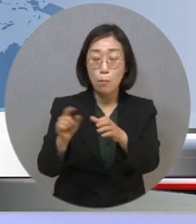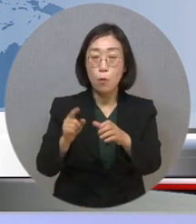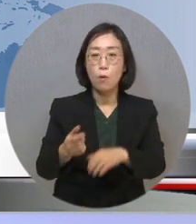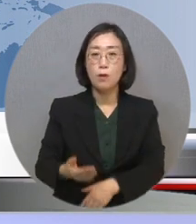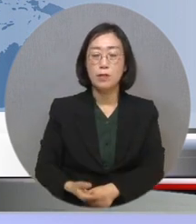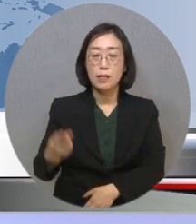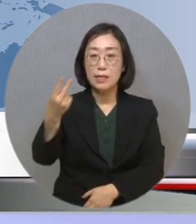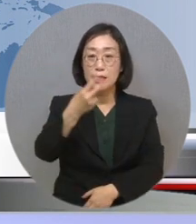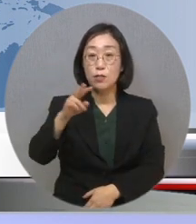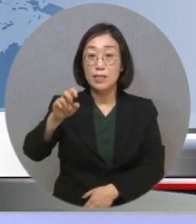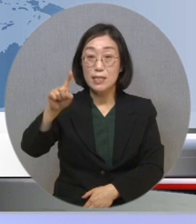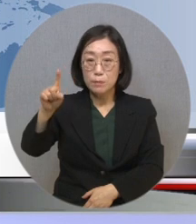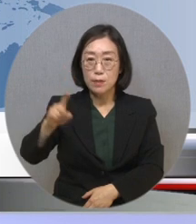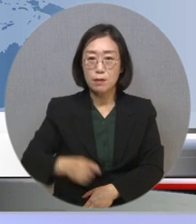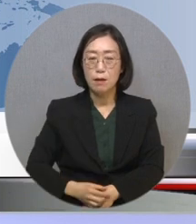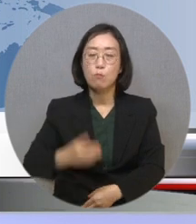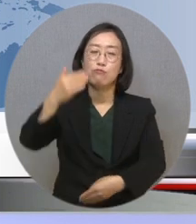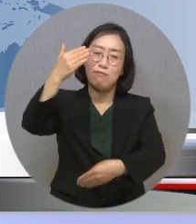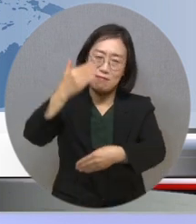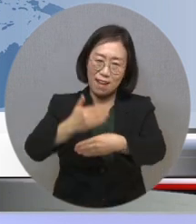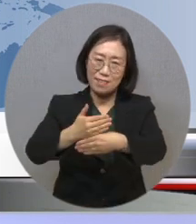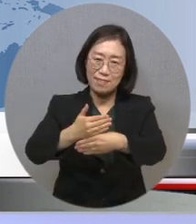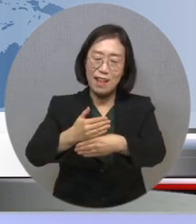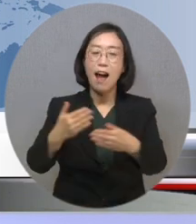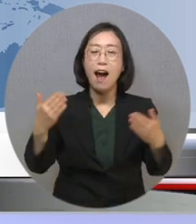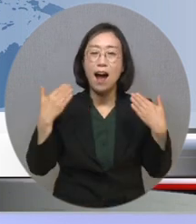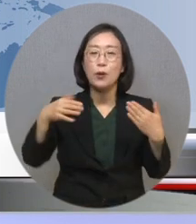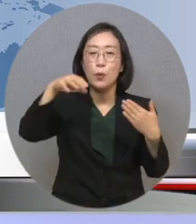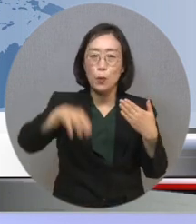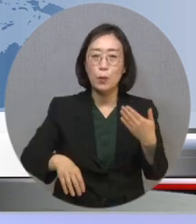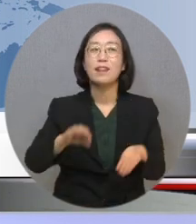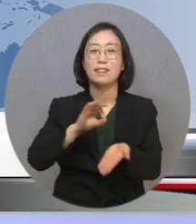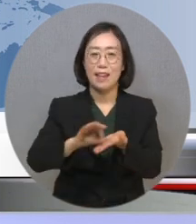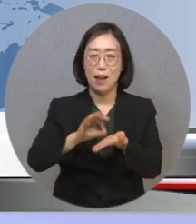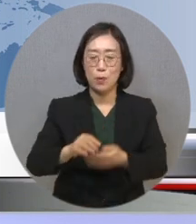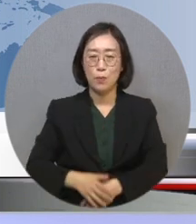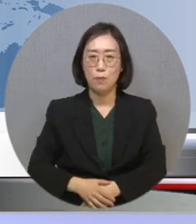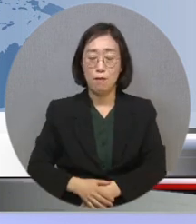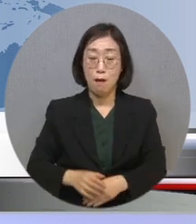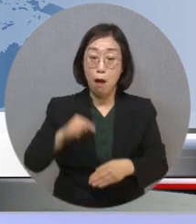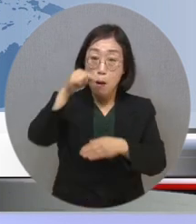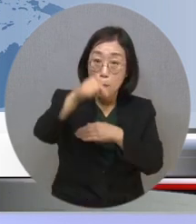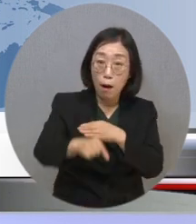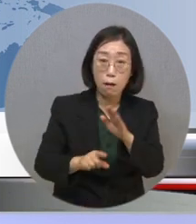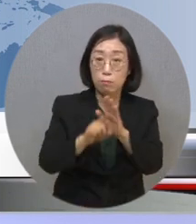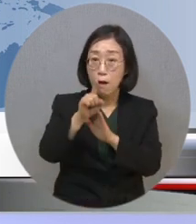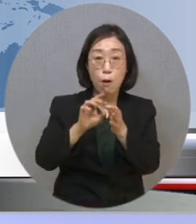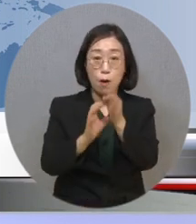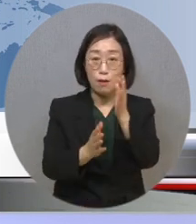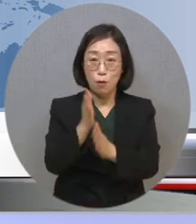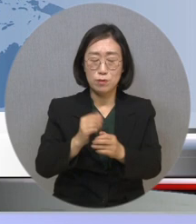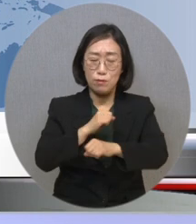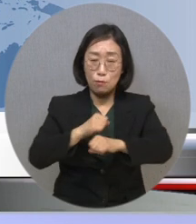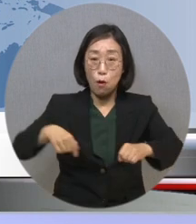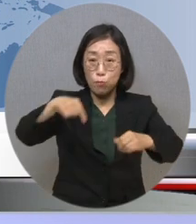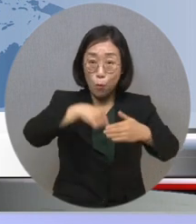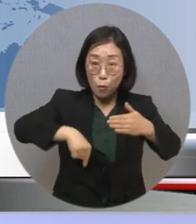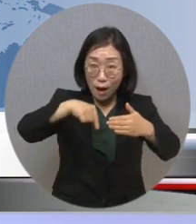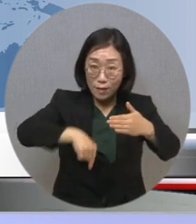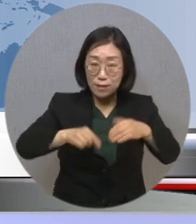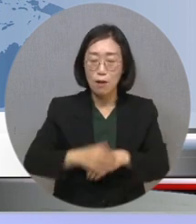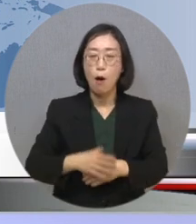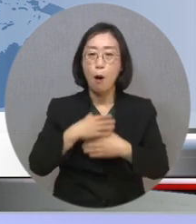지난 2021년에 폐기했던 학교라는 건데요이 날씨나 외부 환경에 관계없이 넓은 공간에서